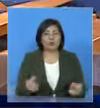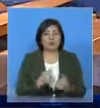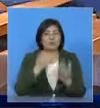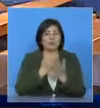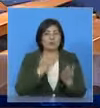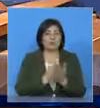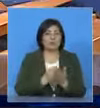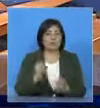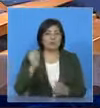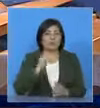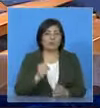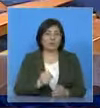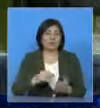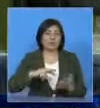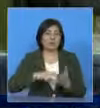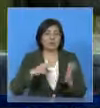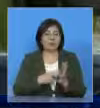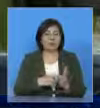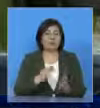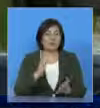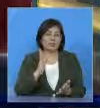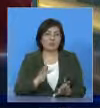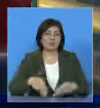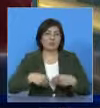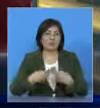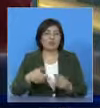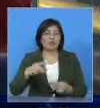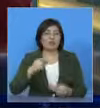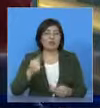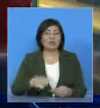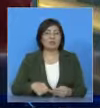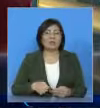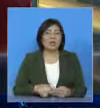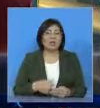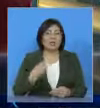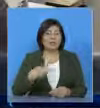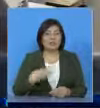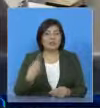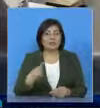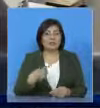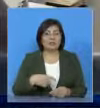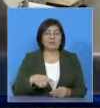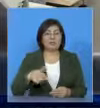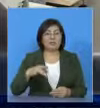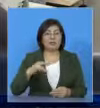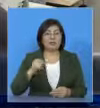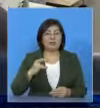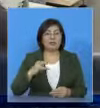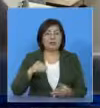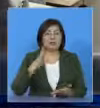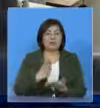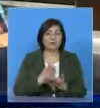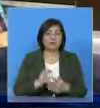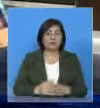планируется выдача еще безвозвратных грантов количество желающих 65а выделено грантов 21 владимир федотов мир джон